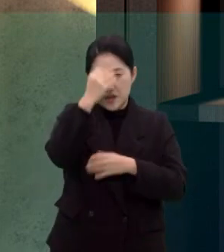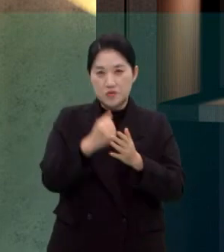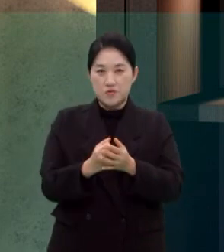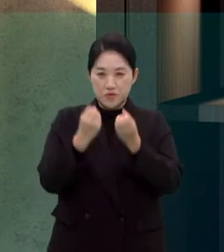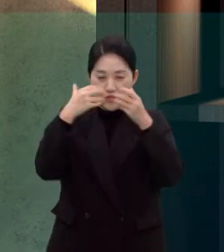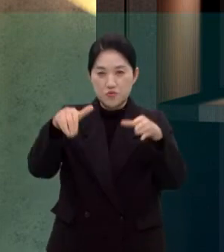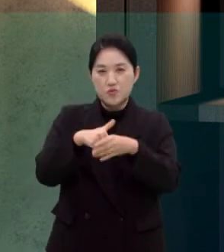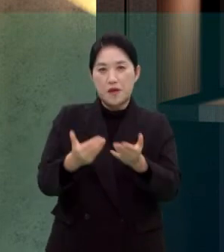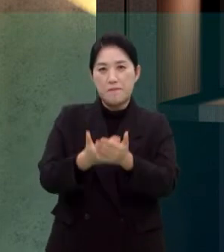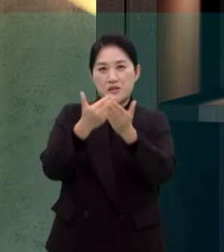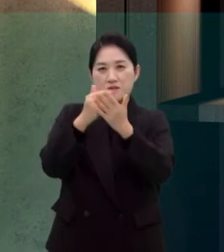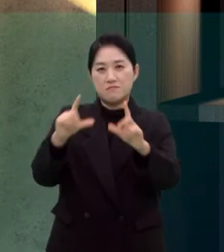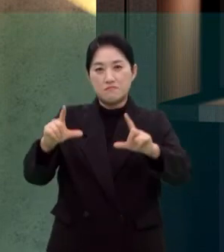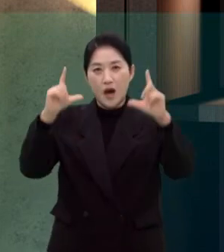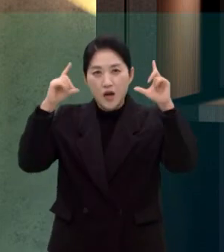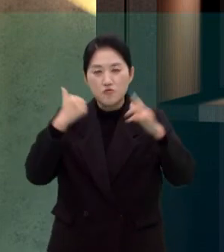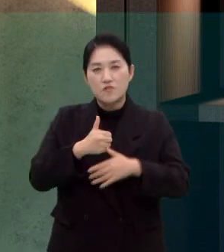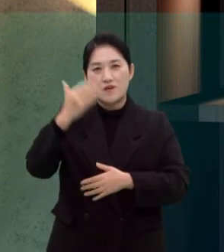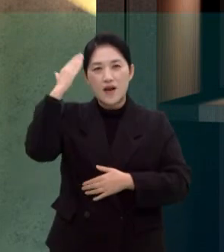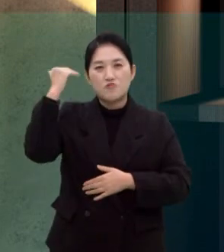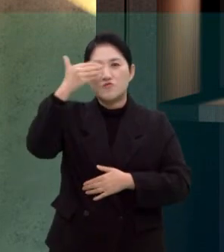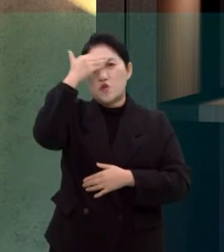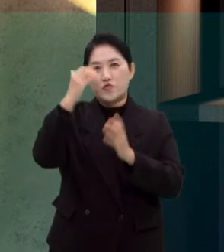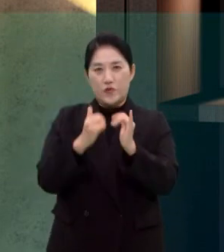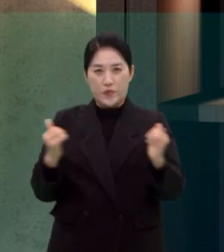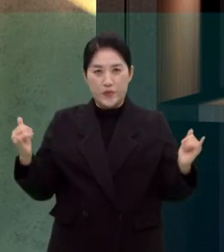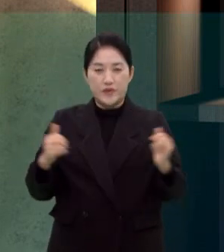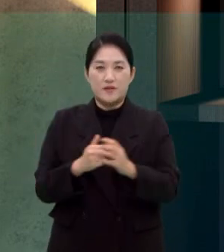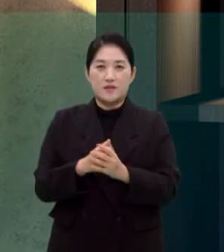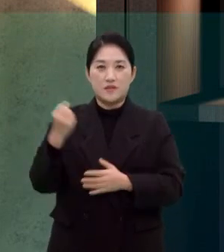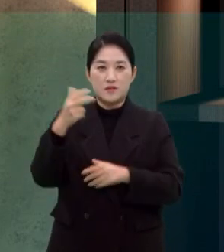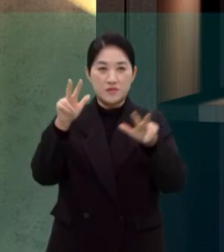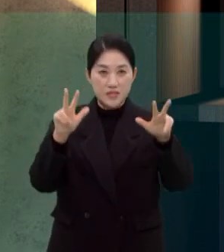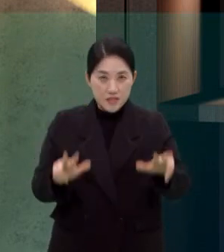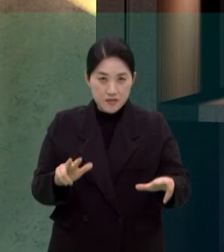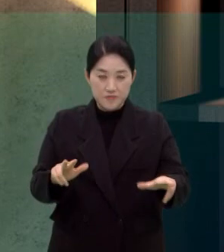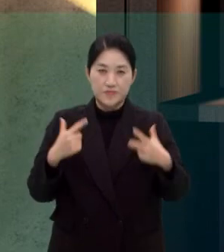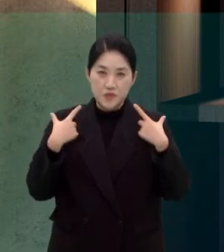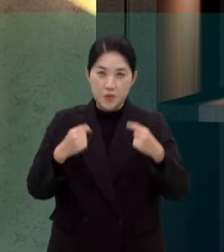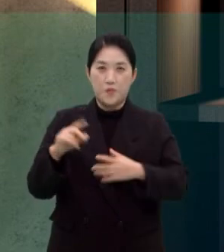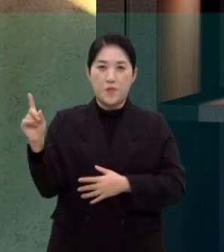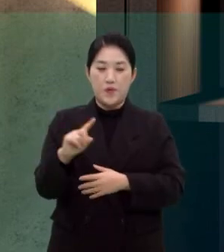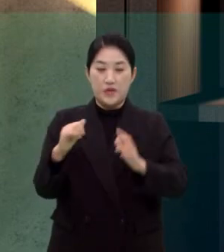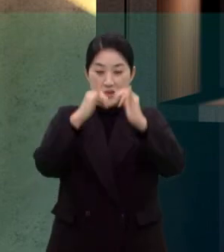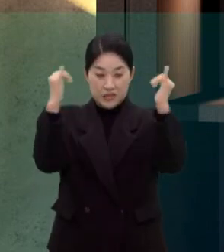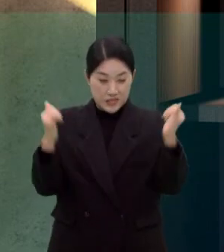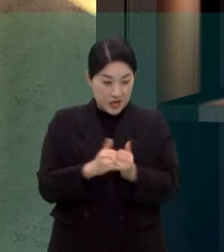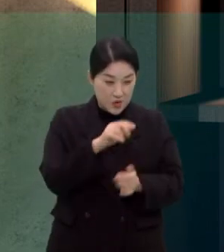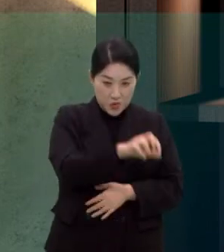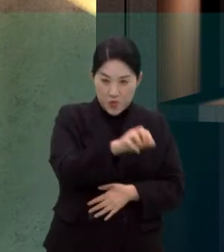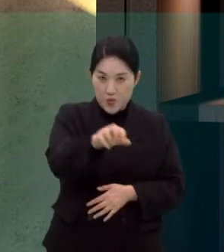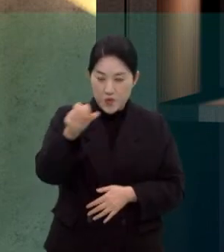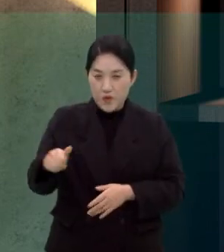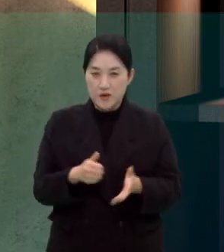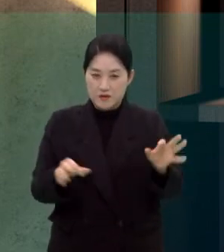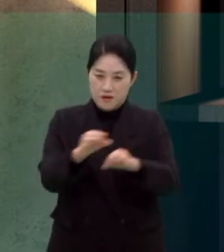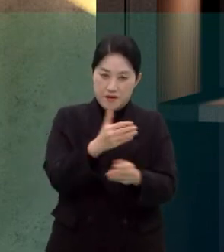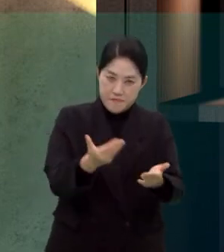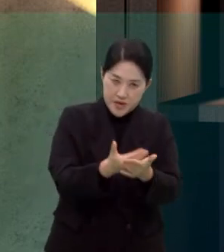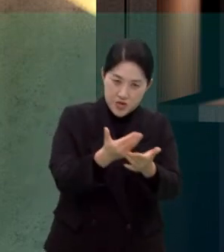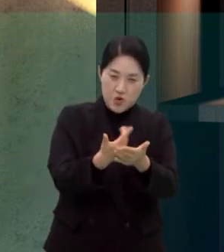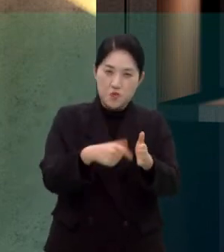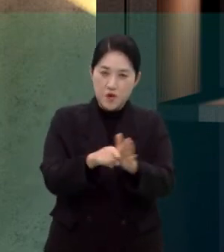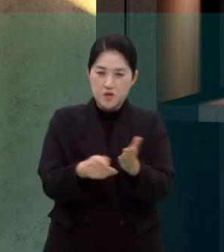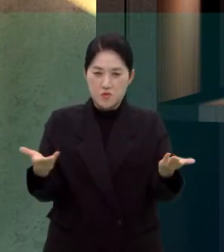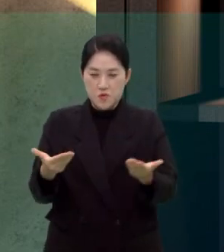주역으로 우뚝 서왔습니다. 그리고 지금 이 시간에도 사회 곳곳에서 경제 발전,